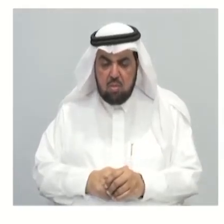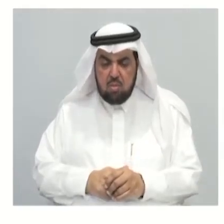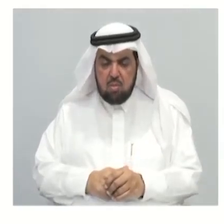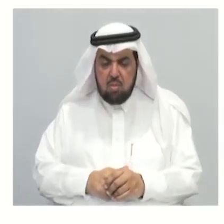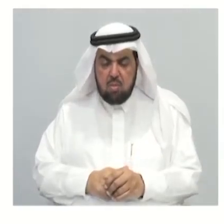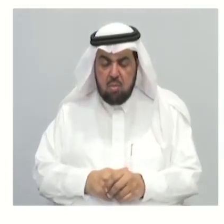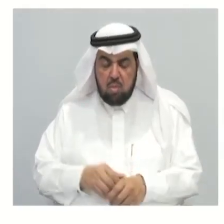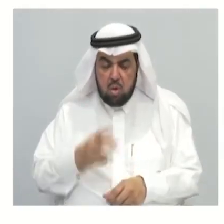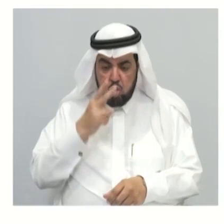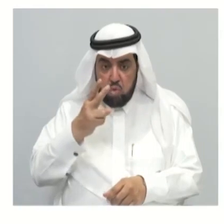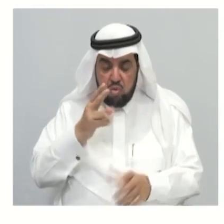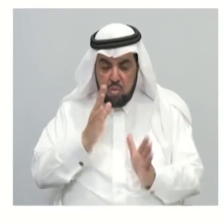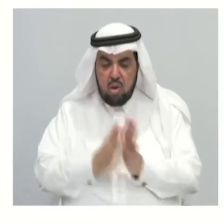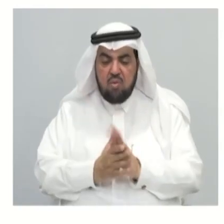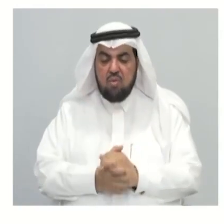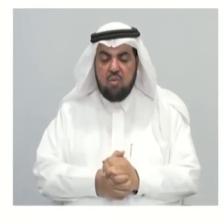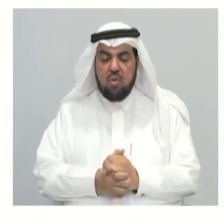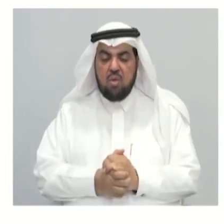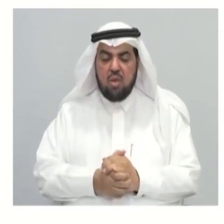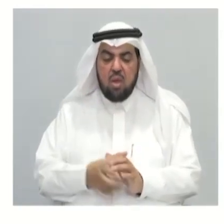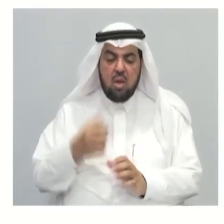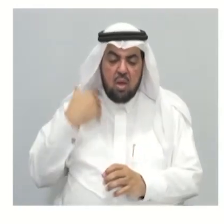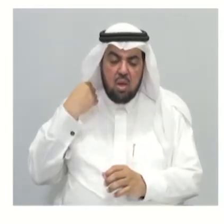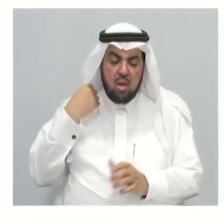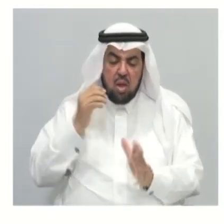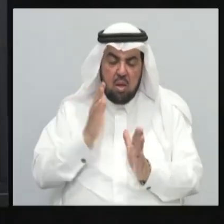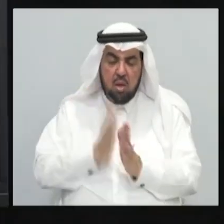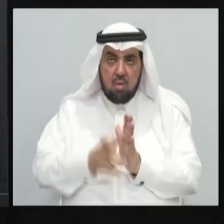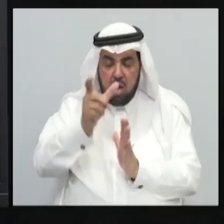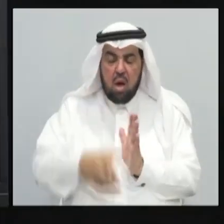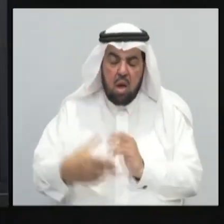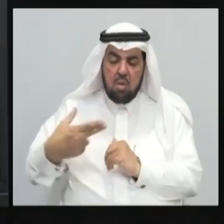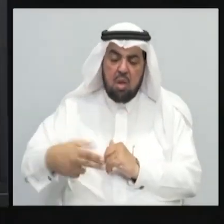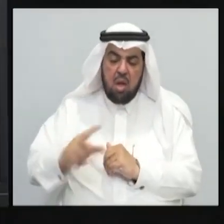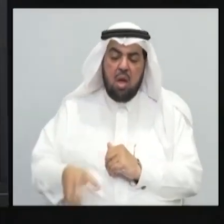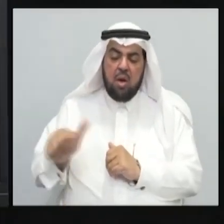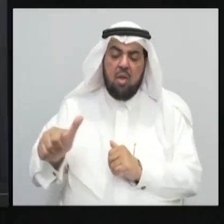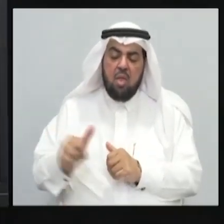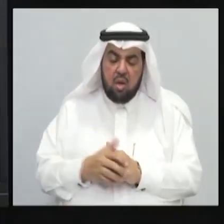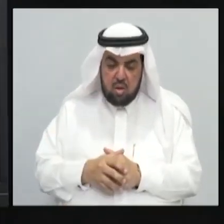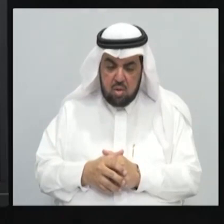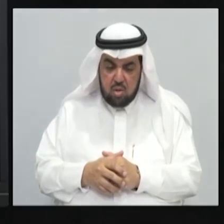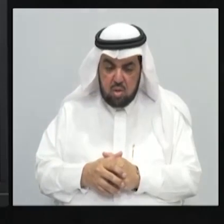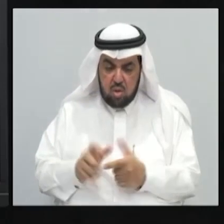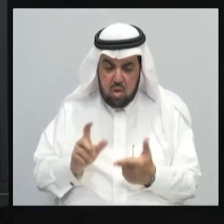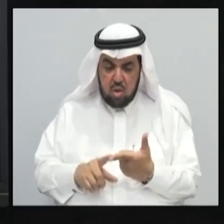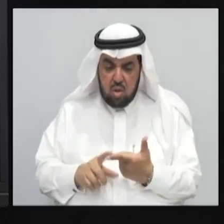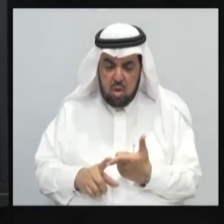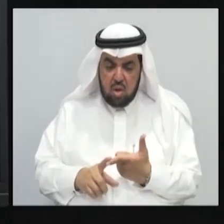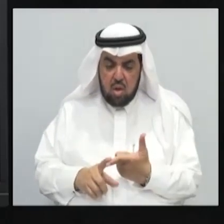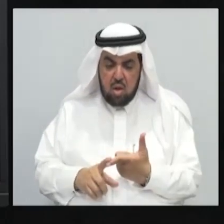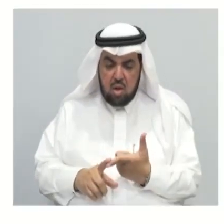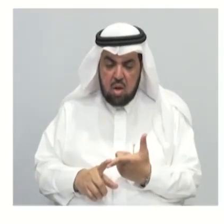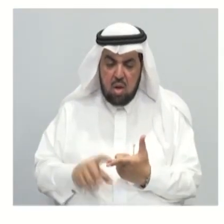العناصر معاينه الملف من قائمه عرض ثم عرض ولدينا هنا او اسلوب